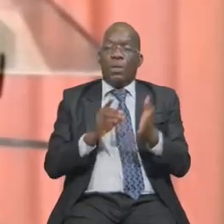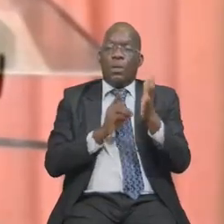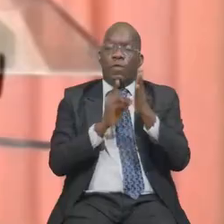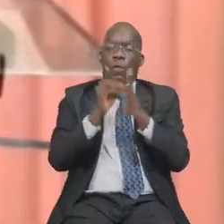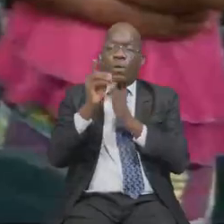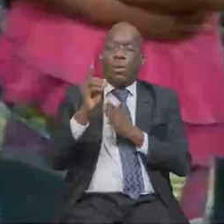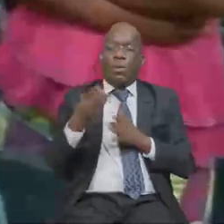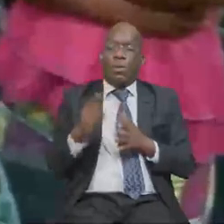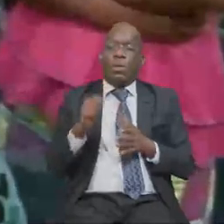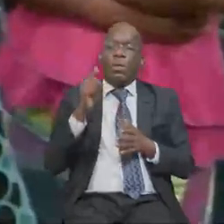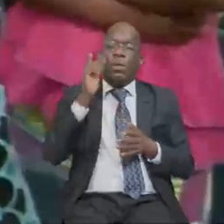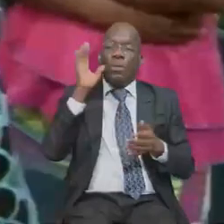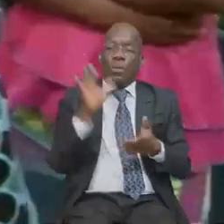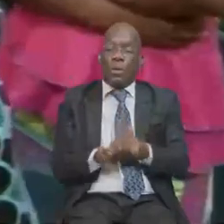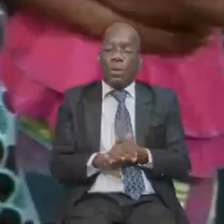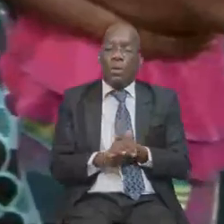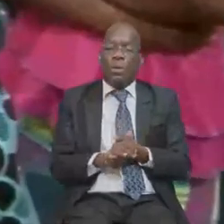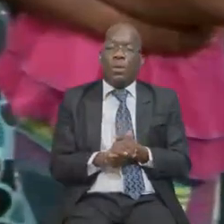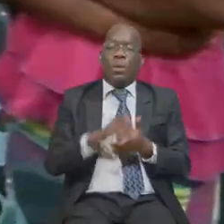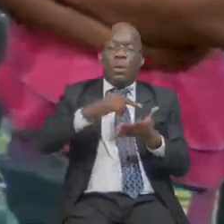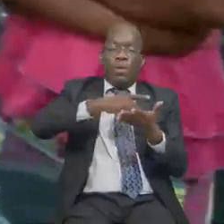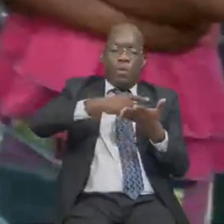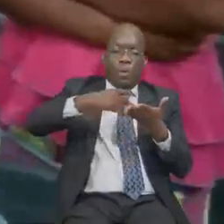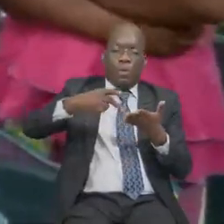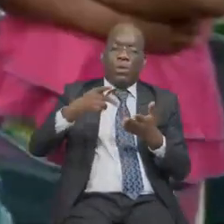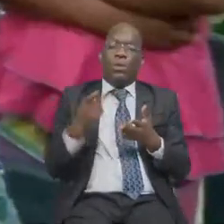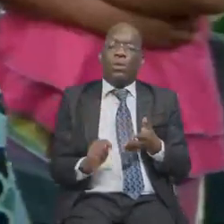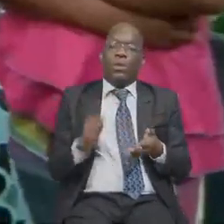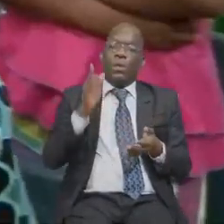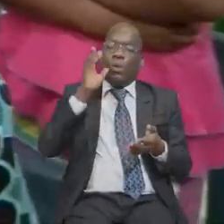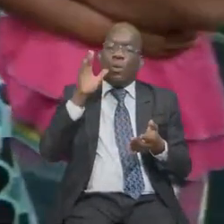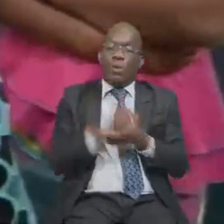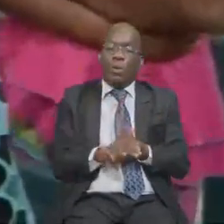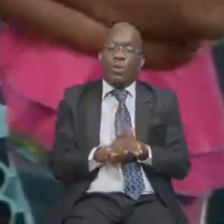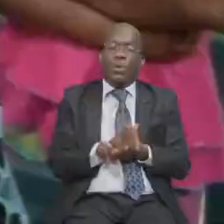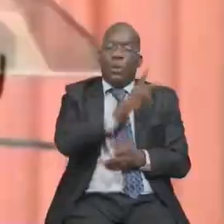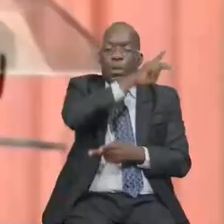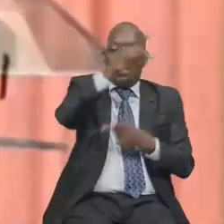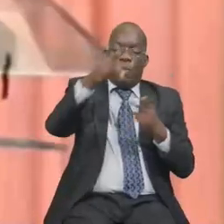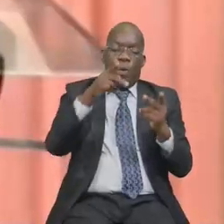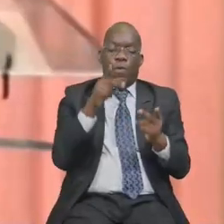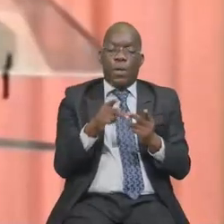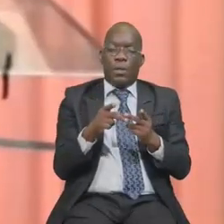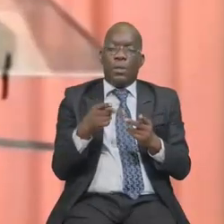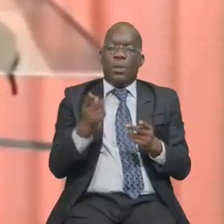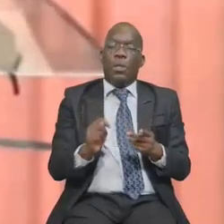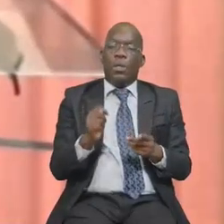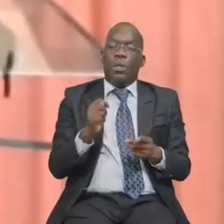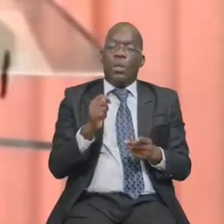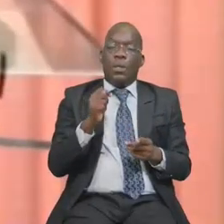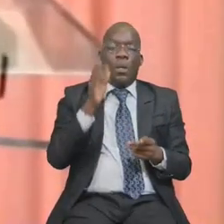Polir l'épouse. Purge l'épouse. Parfait l'épouse. Promeut